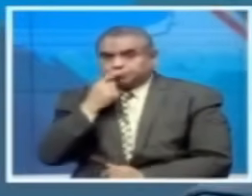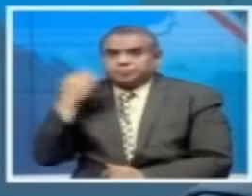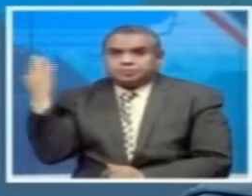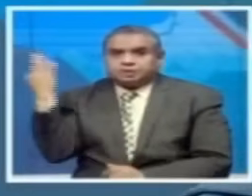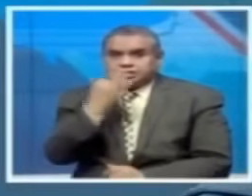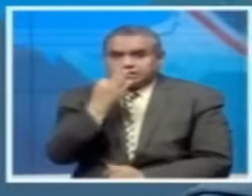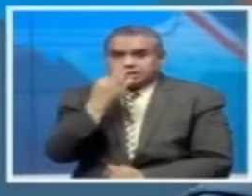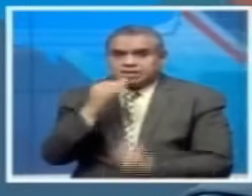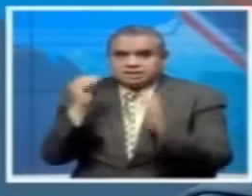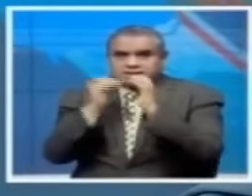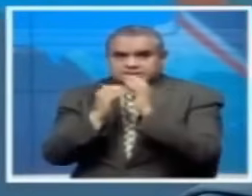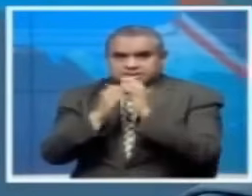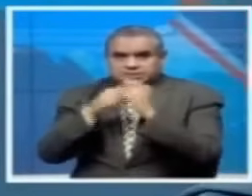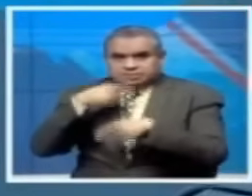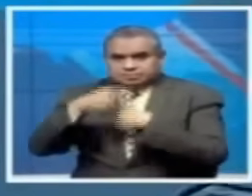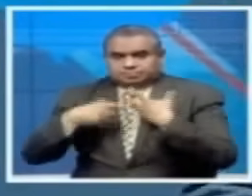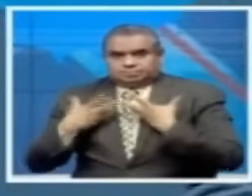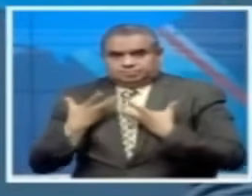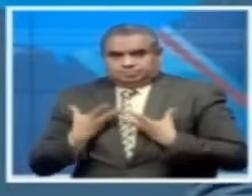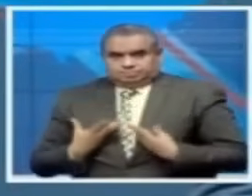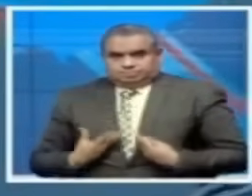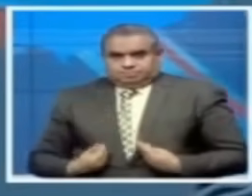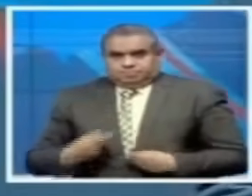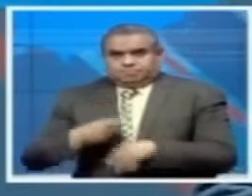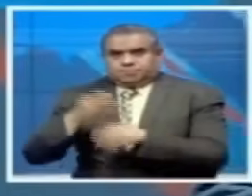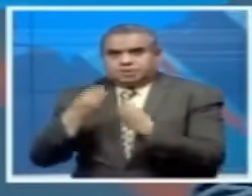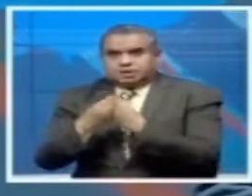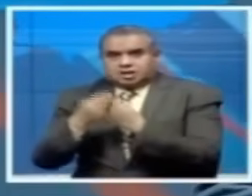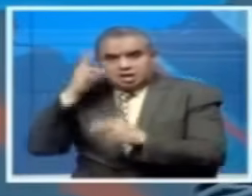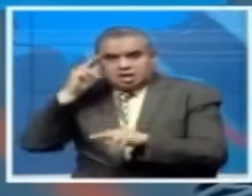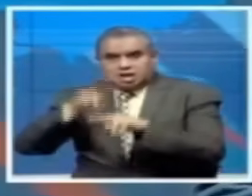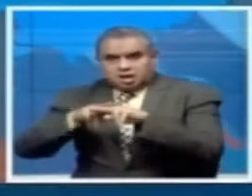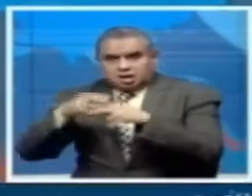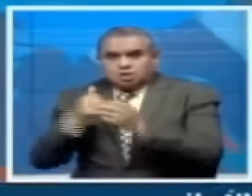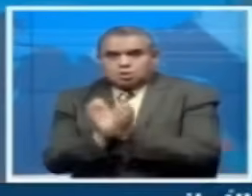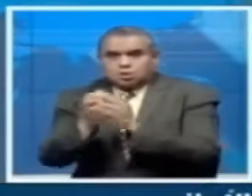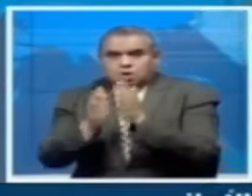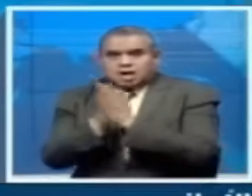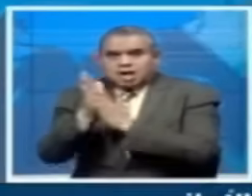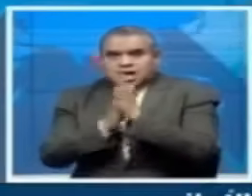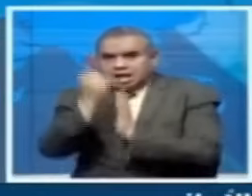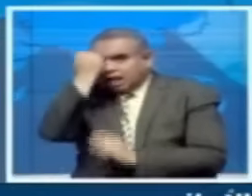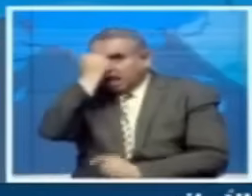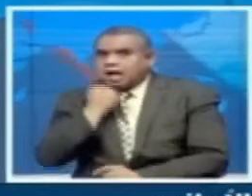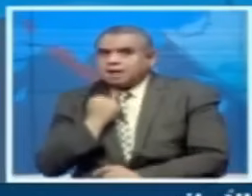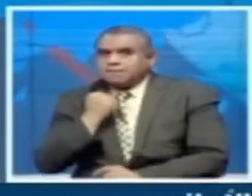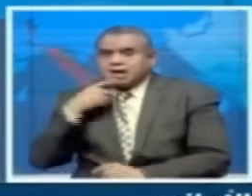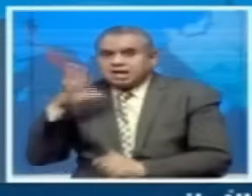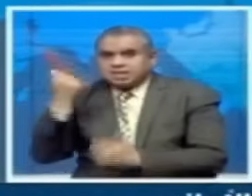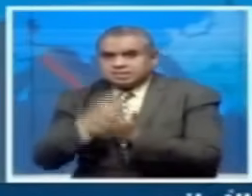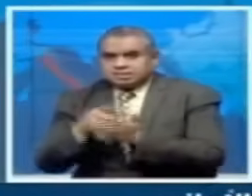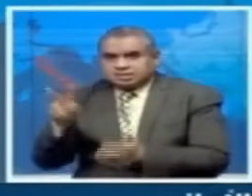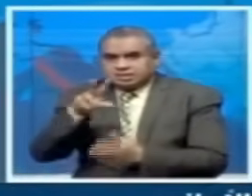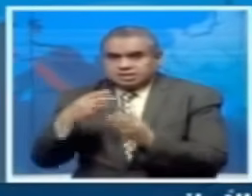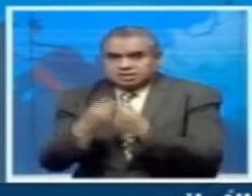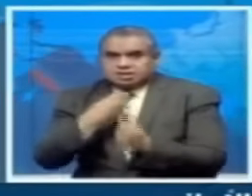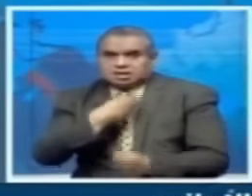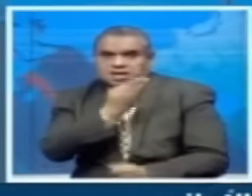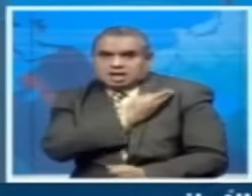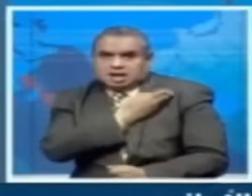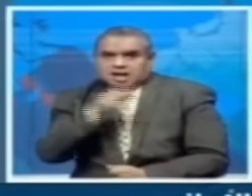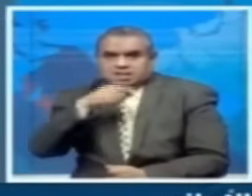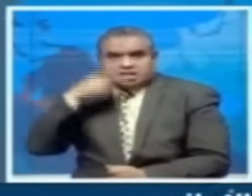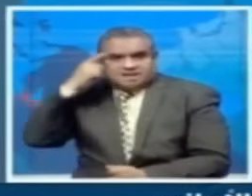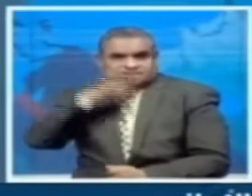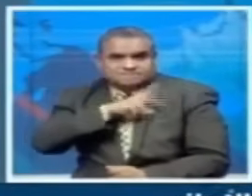وفي إطار اليوم الثالث للهدنة المؤقتة بين إسرائيل وحركة حماس في قطاع غزة، يترقب الجانبان الفلسطيني والإسرائيلي